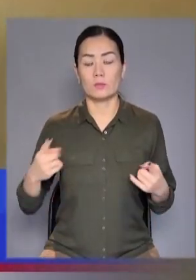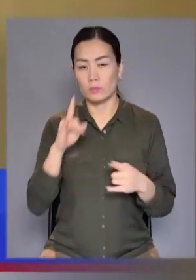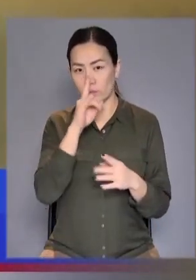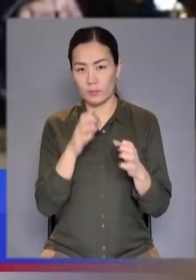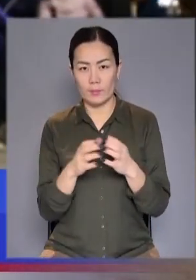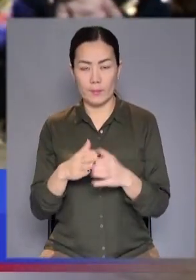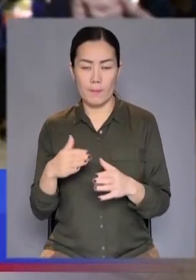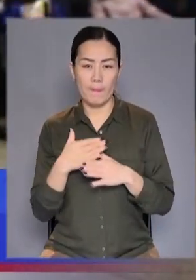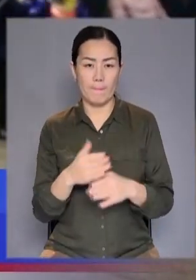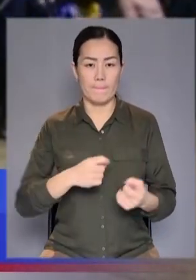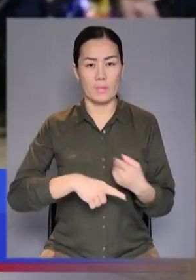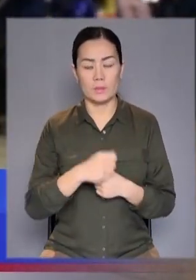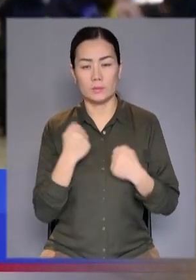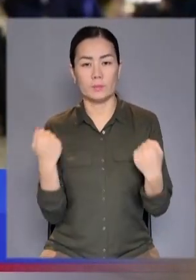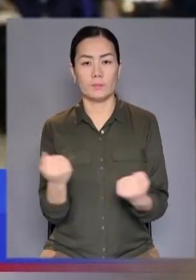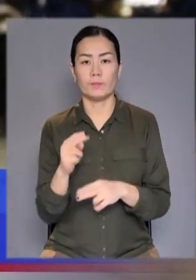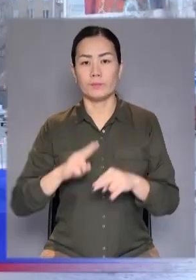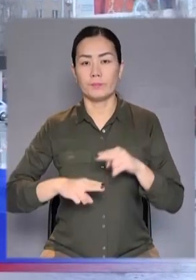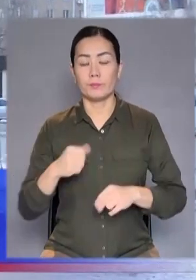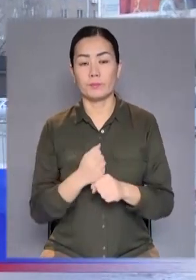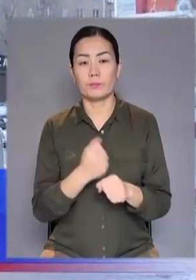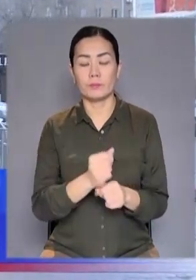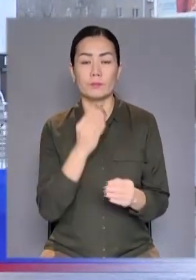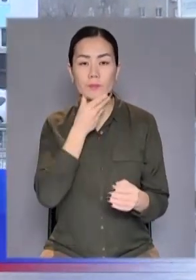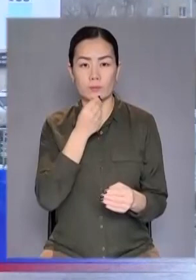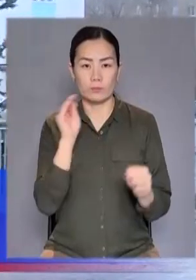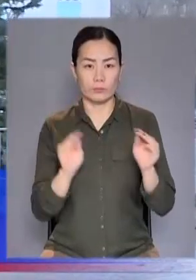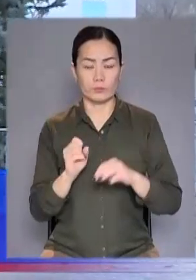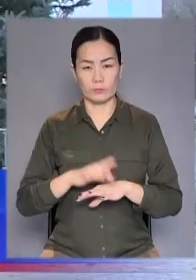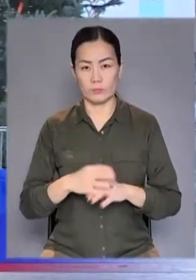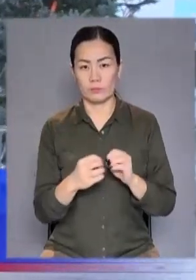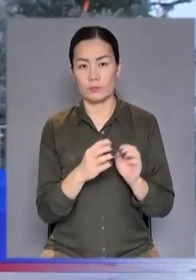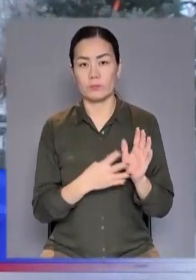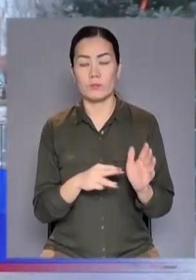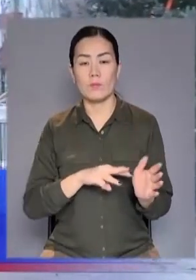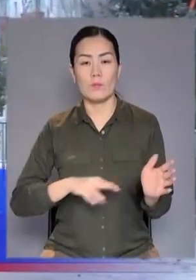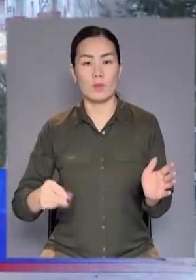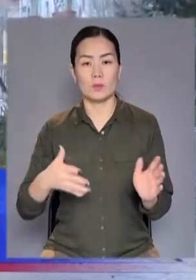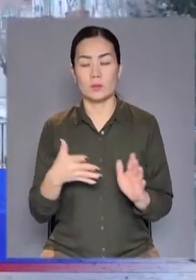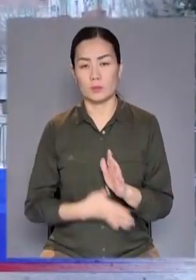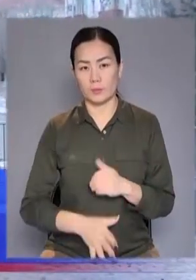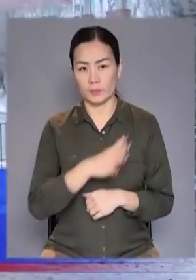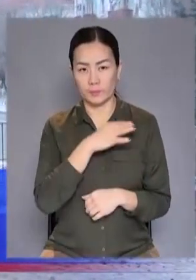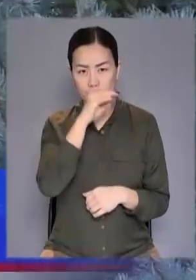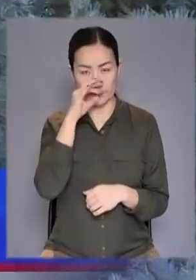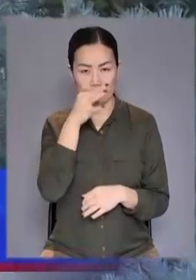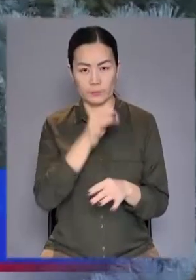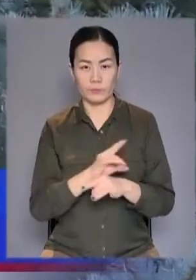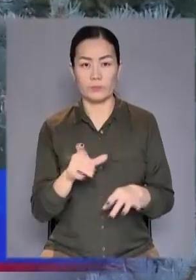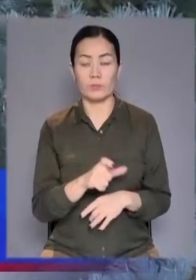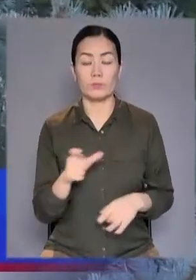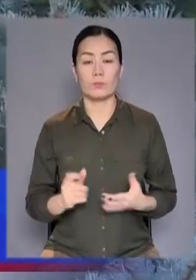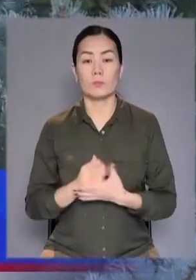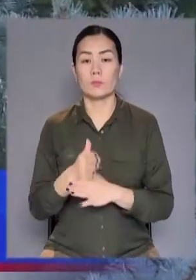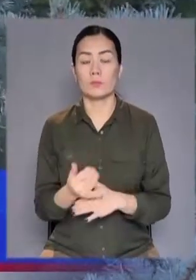мұнай компаниялары мен кәсіпорындар демеушілік еткен. Шыршаны безендіруге жергілікті бюджет 19 миллион теңге бөлген. Жауаптылардың сөзінше тұрғындар